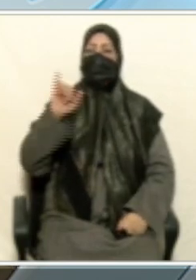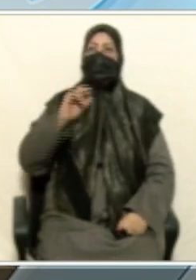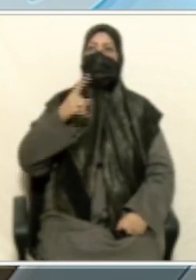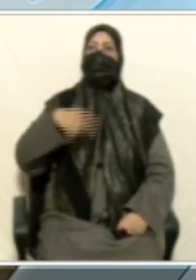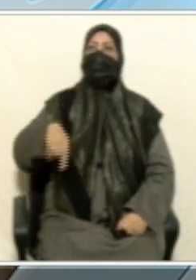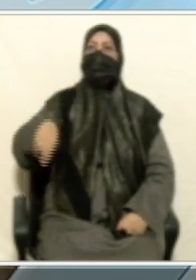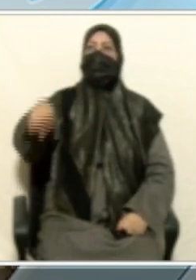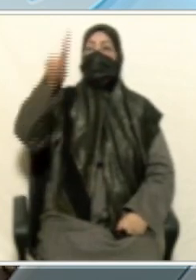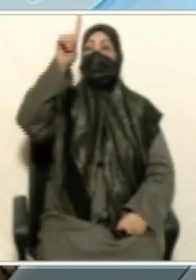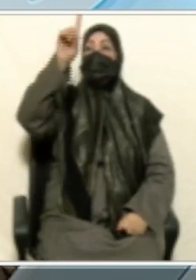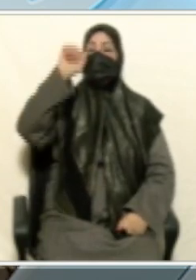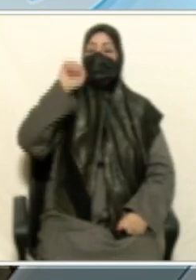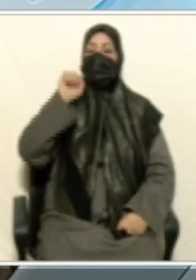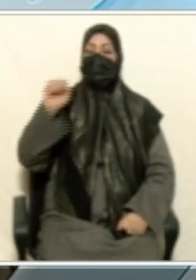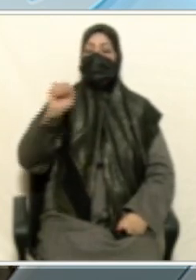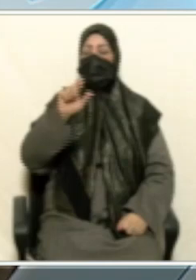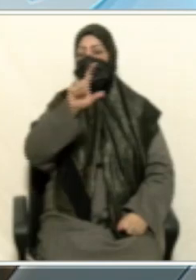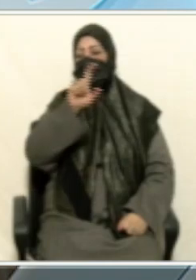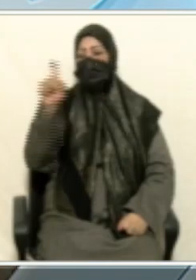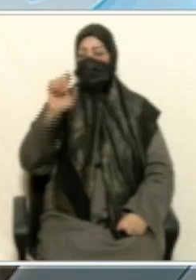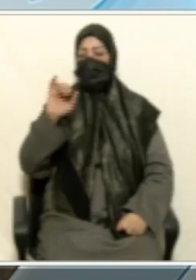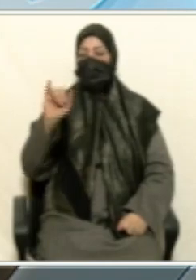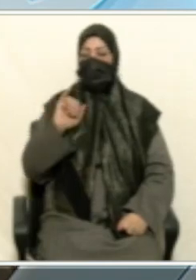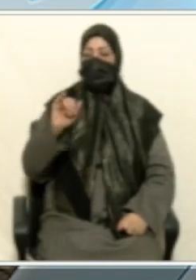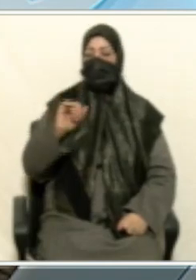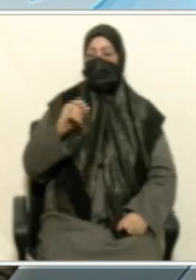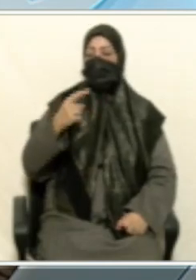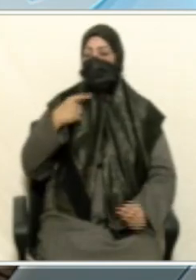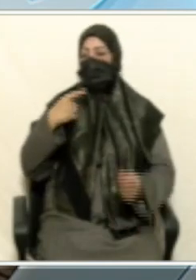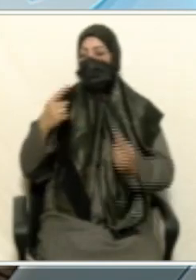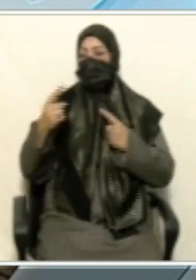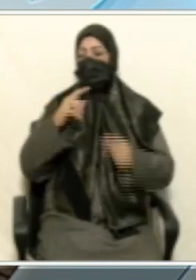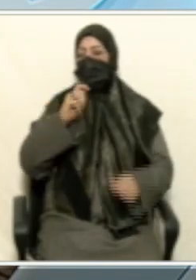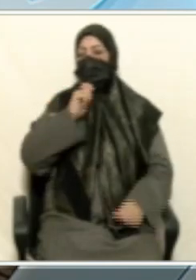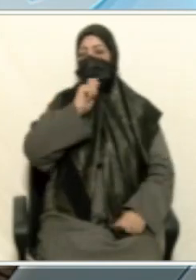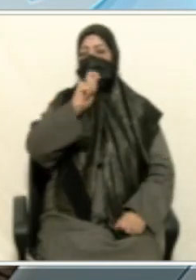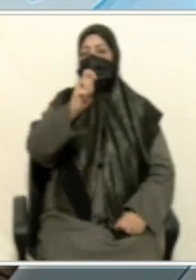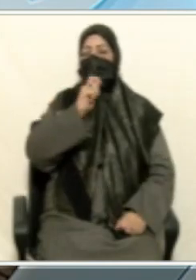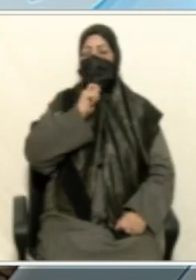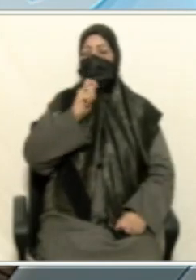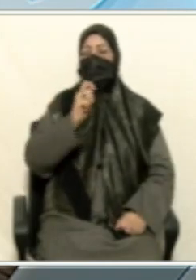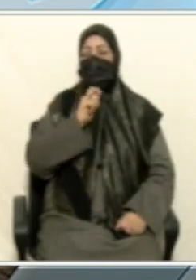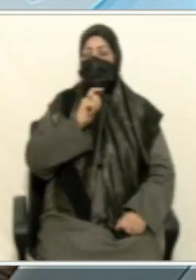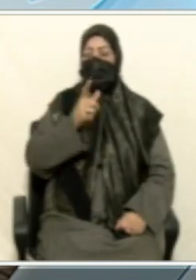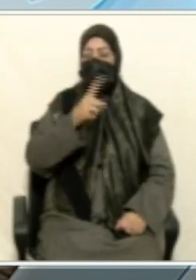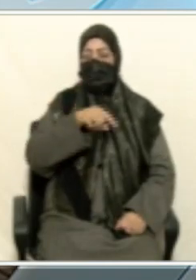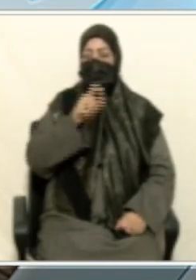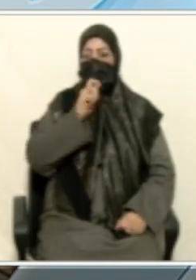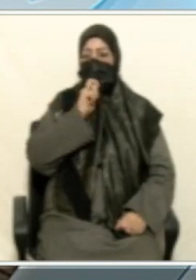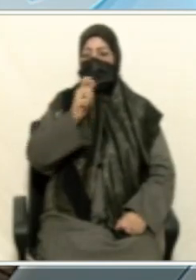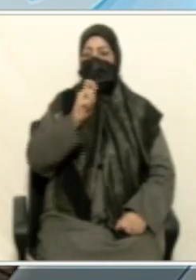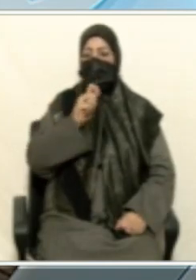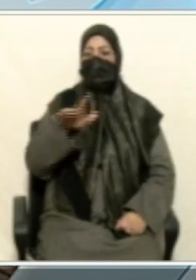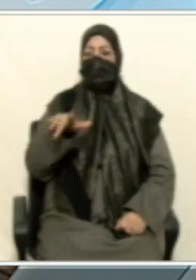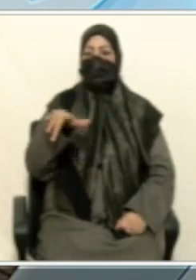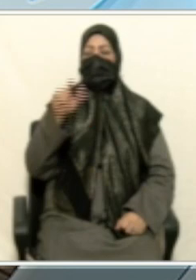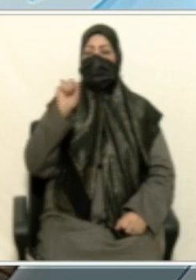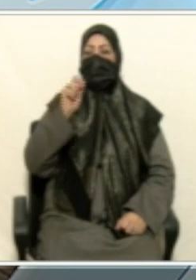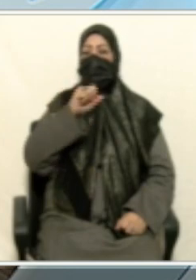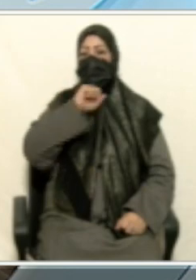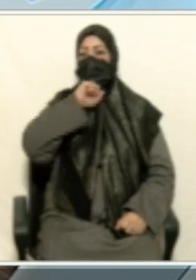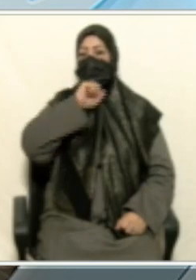ثم خطب في أصحابه في الخطبة التي قيل بأنها خطبة الوداع، فوقف فيهم صلى الله عليه وسلم